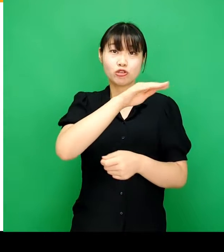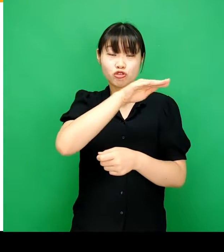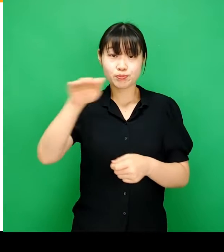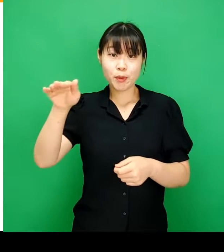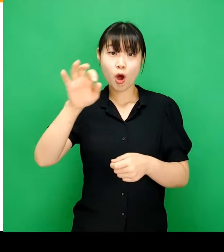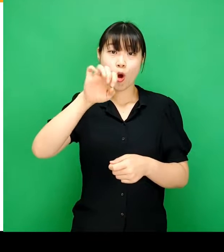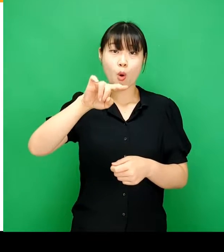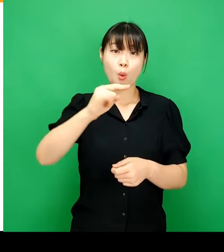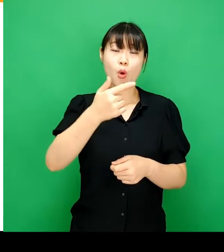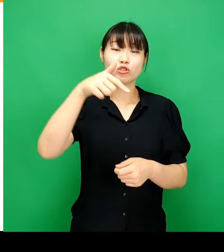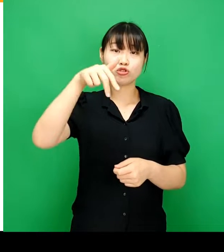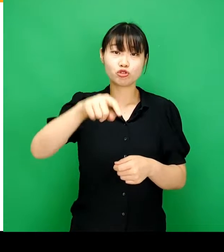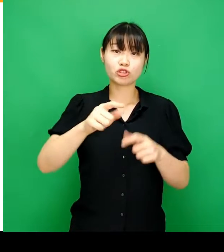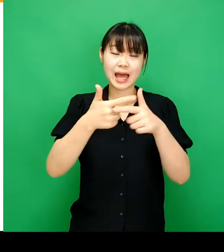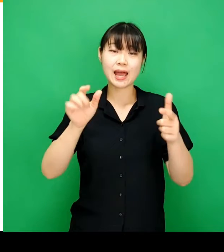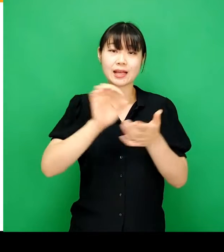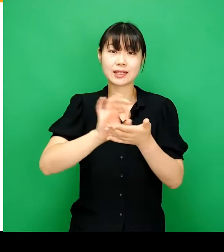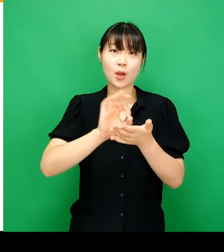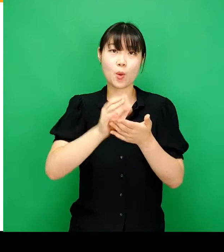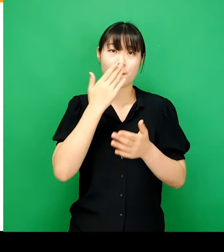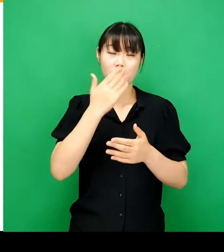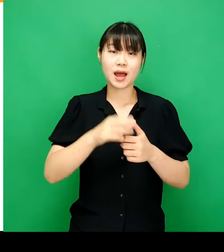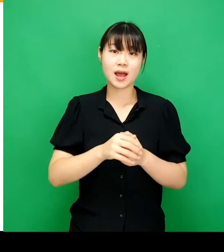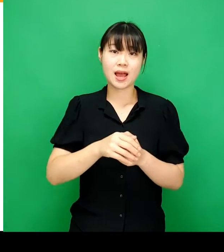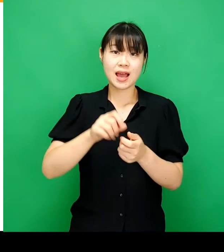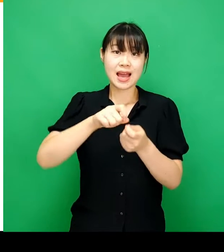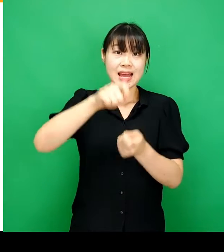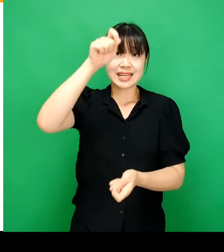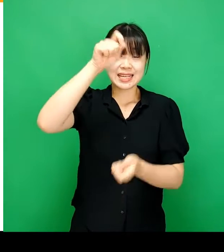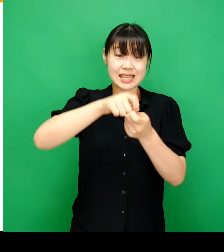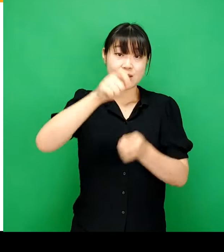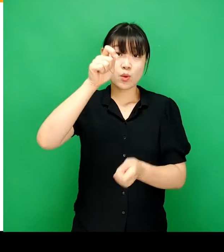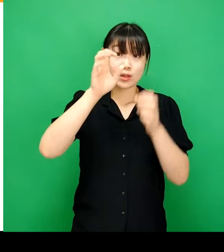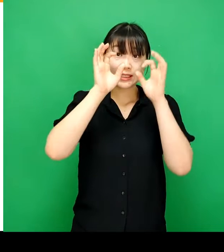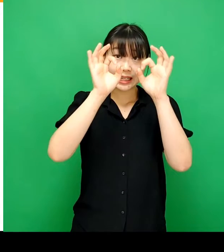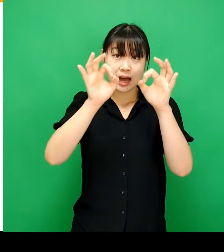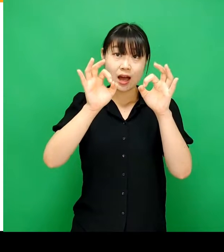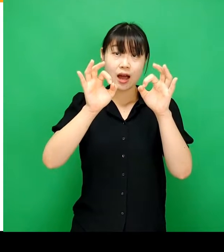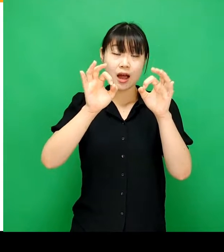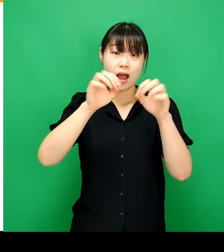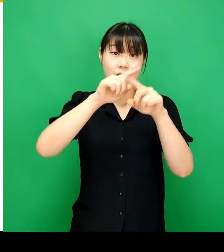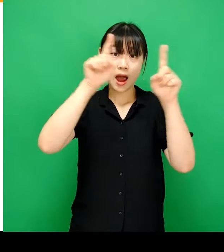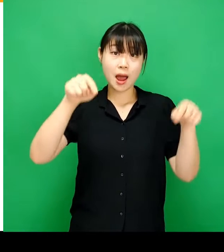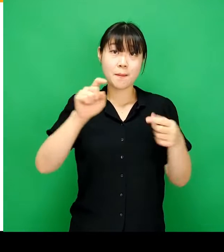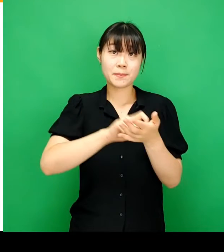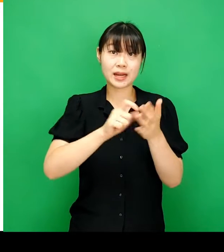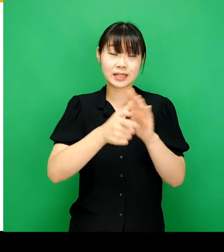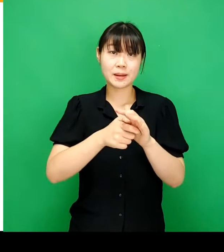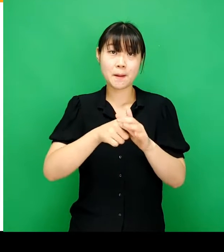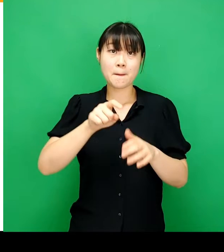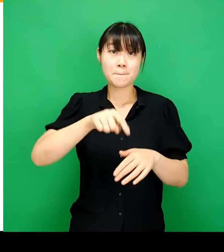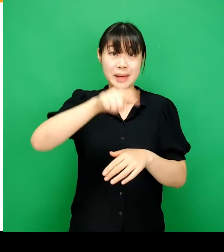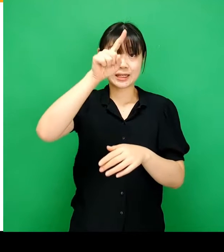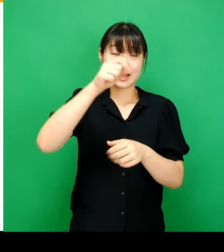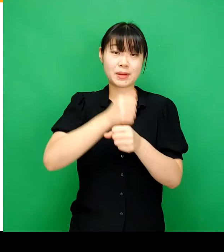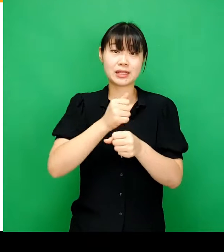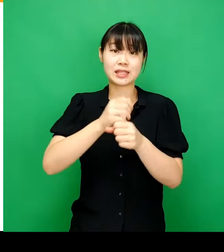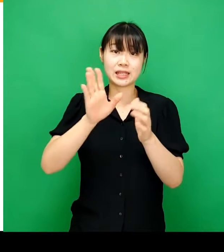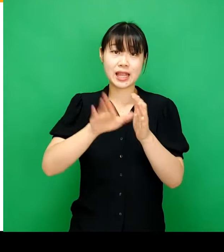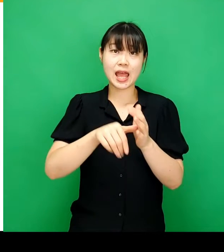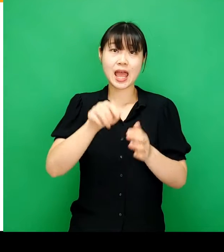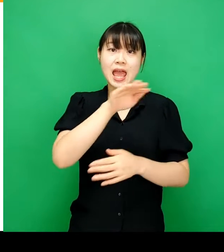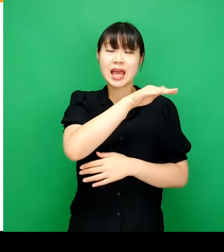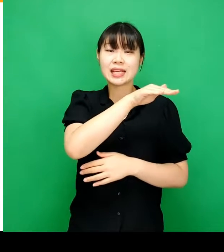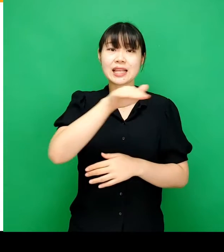길이는 수직, 수평, 원주 등 다양하게 활용할 수 있습니다. 길이로 시각화하는 만큼 특히 막대